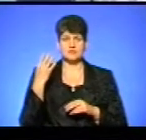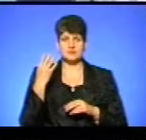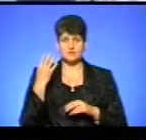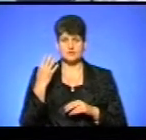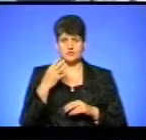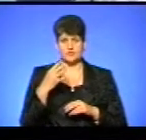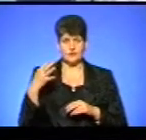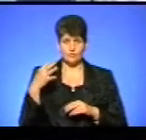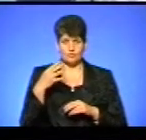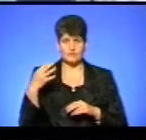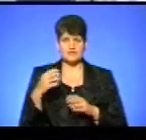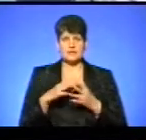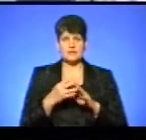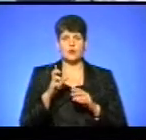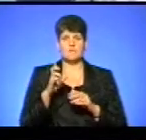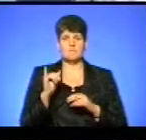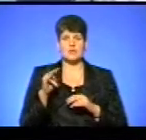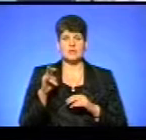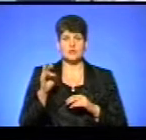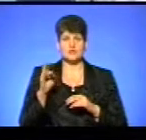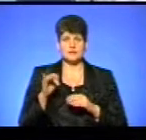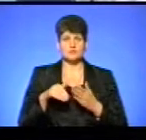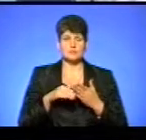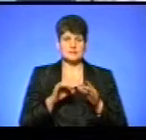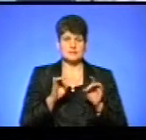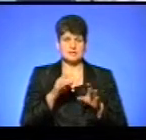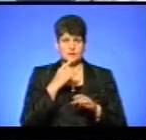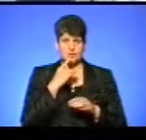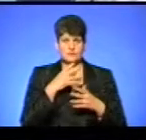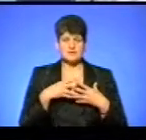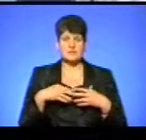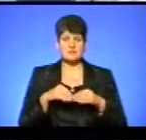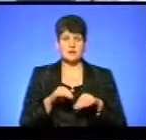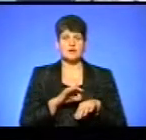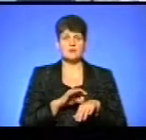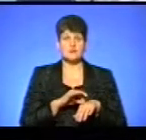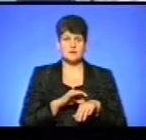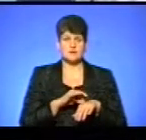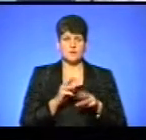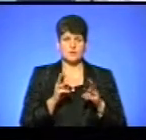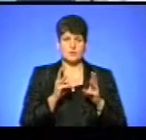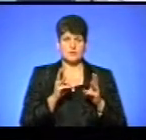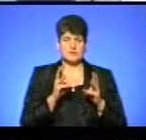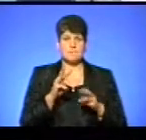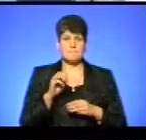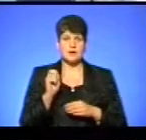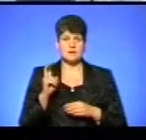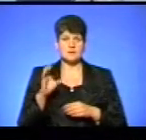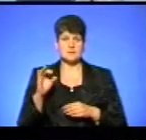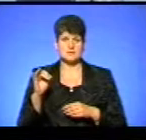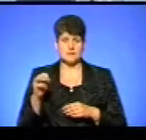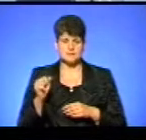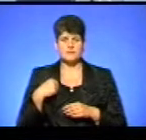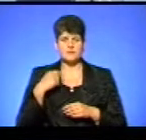Білокриниця. Також допомагали здати кров сім'ї, яка обгоріла, сім'ї маленького Максимчика. Я думаю,